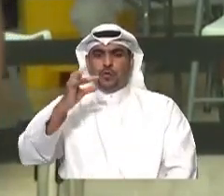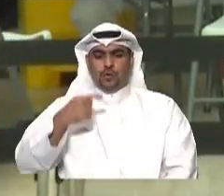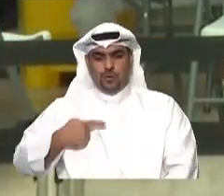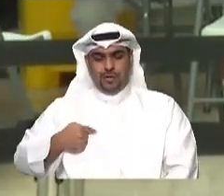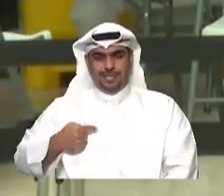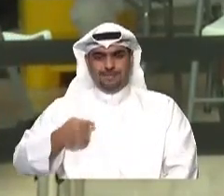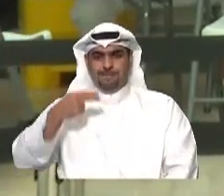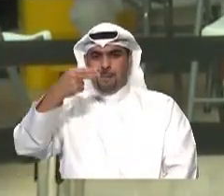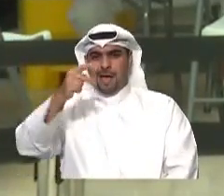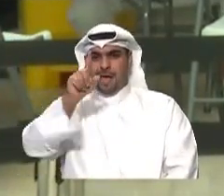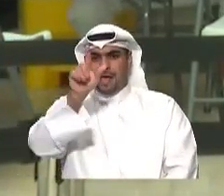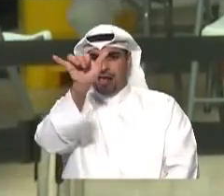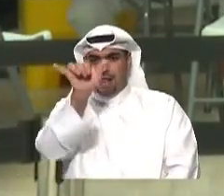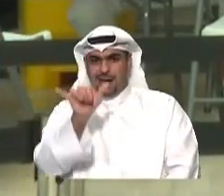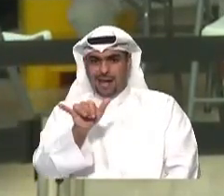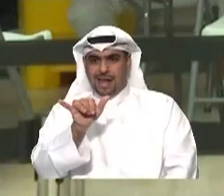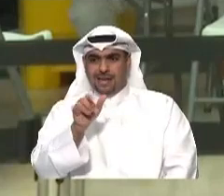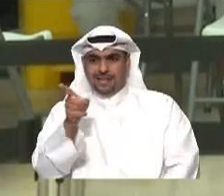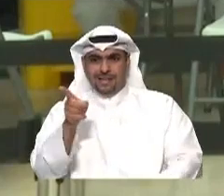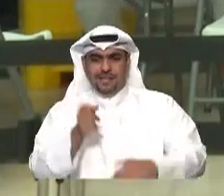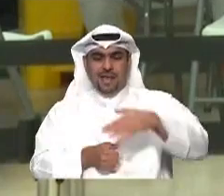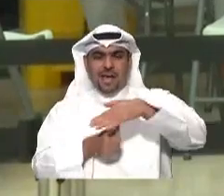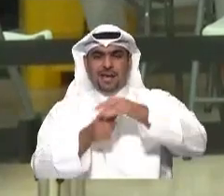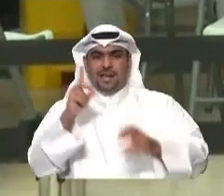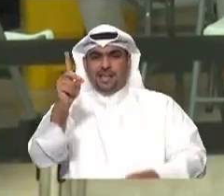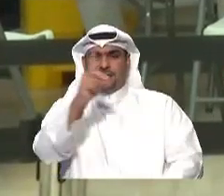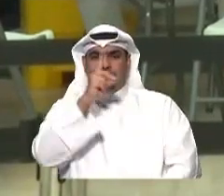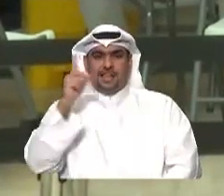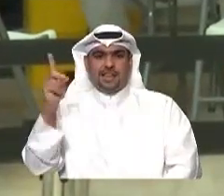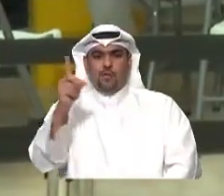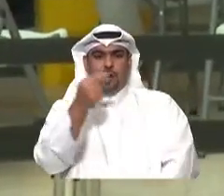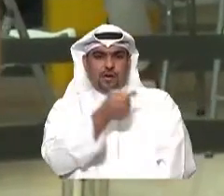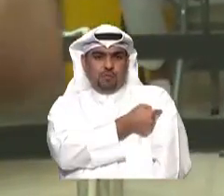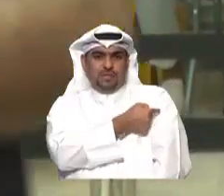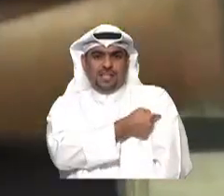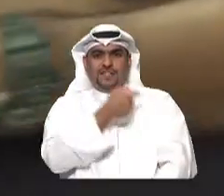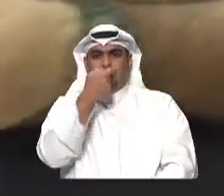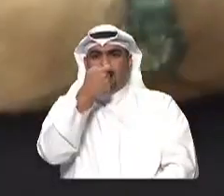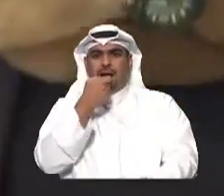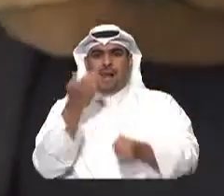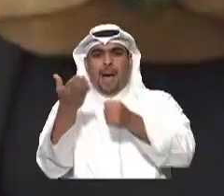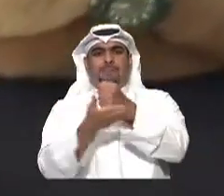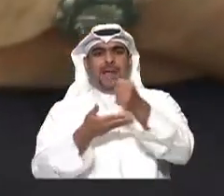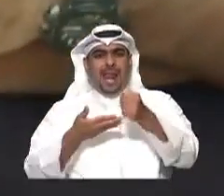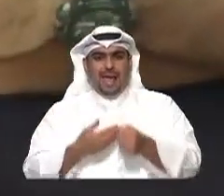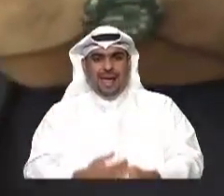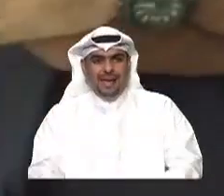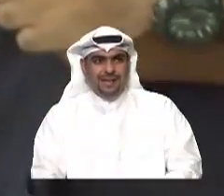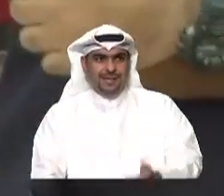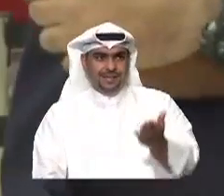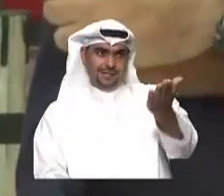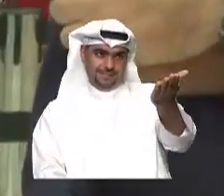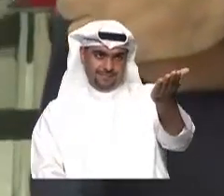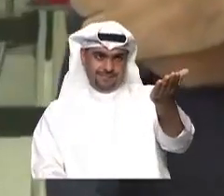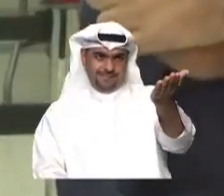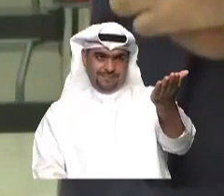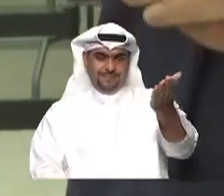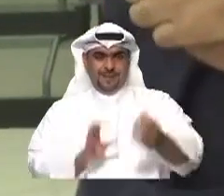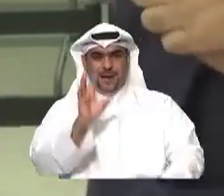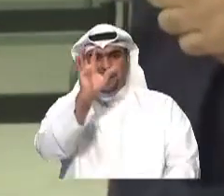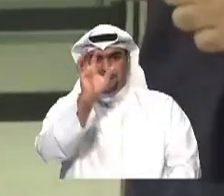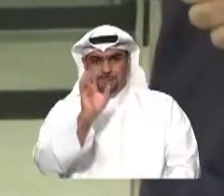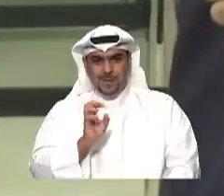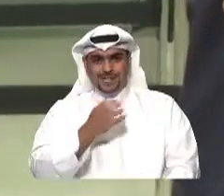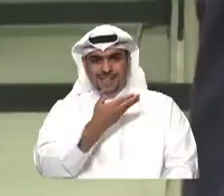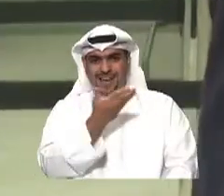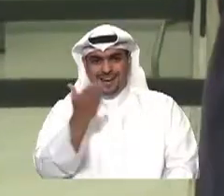فريق الطوارئ في مركز التطعيم في منطقة العبدلي الزراعية. مساء الخير دكتور. بعد التحية، جهود كبرى تبذل